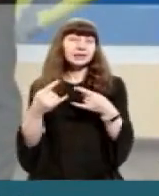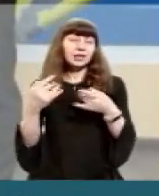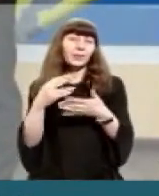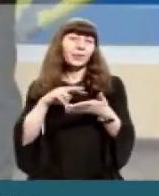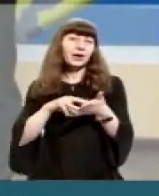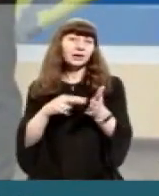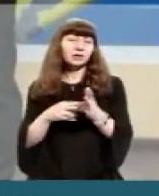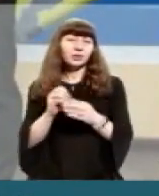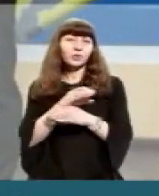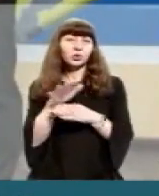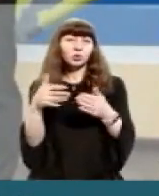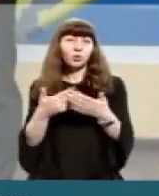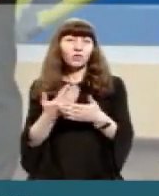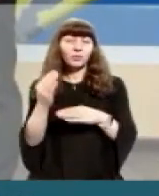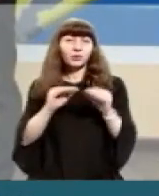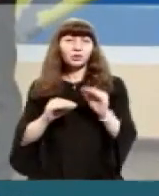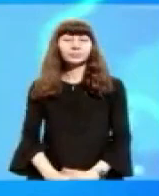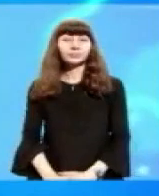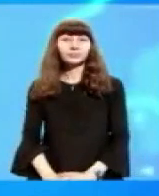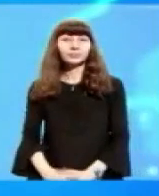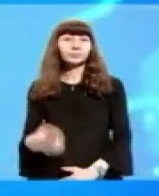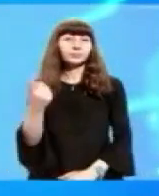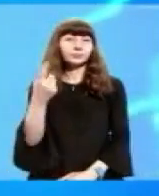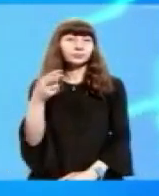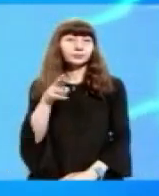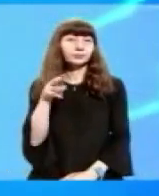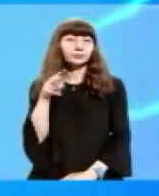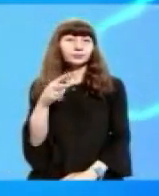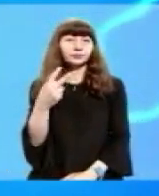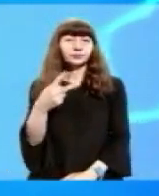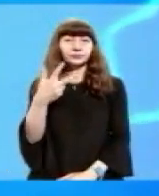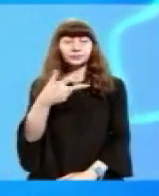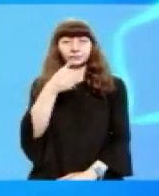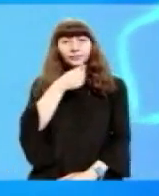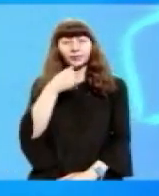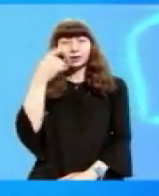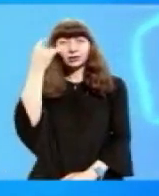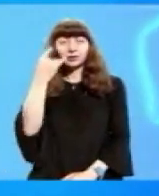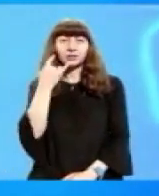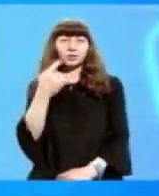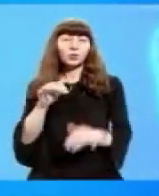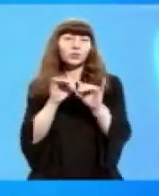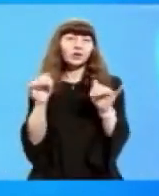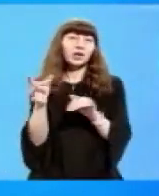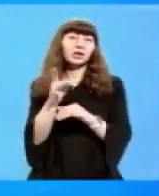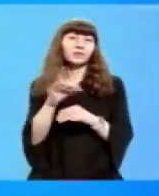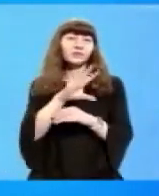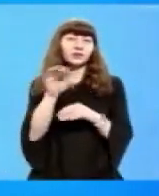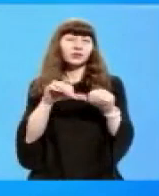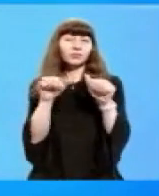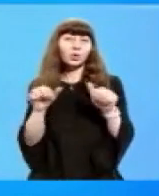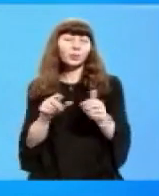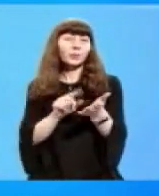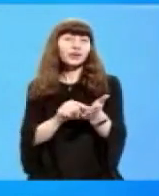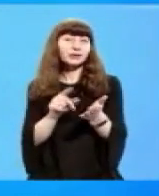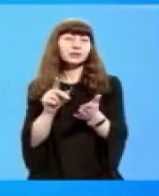оснащен новейшим оборудованием. С 1 января 2023 года в Казахстане увеличены размеры всех видов пенсий